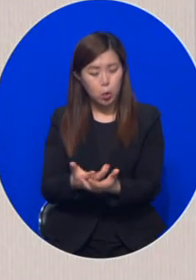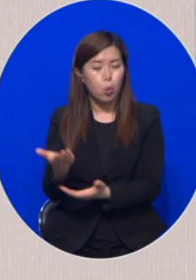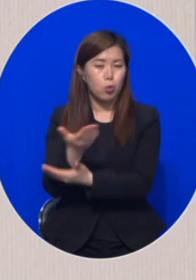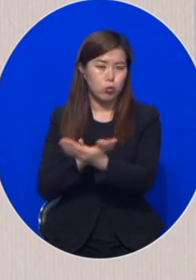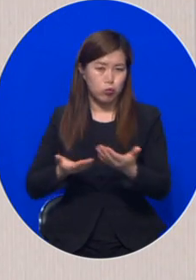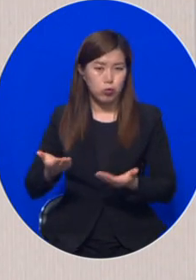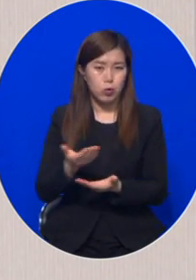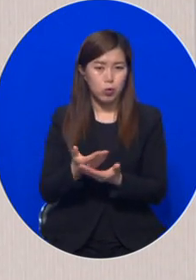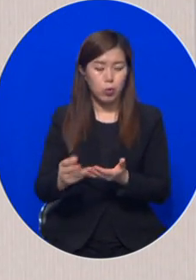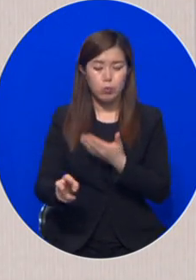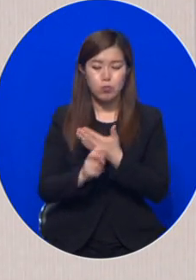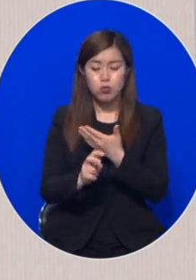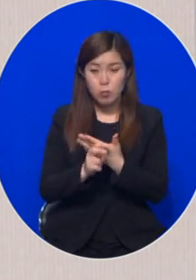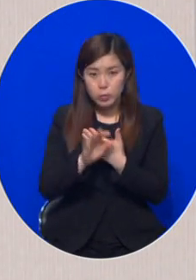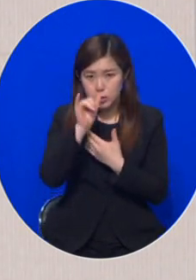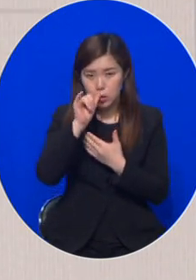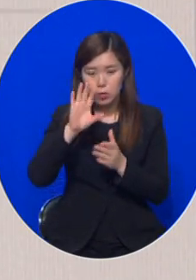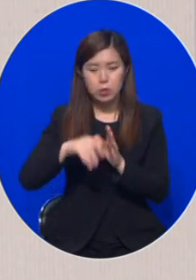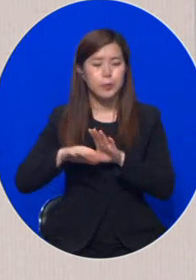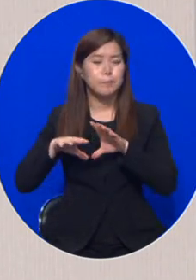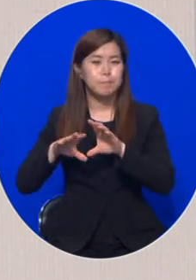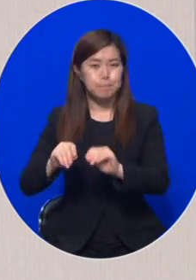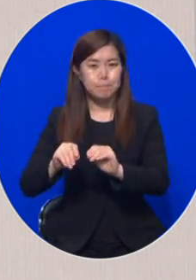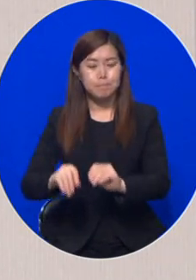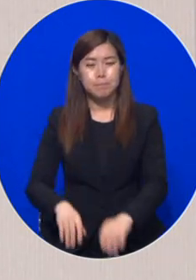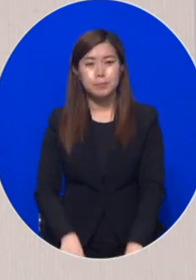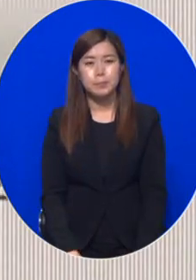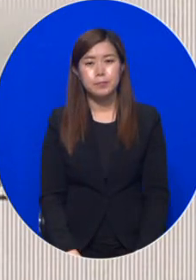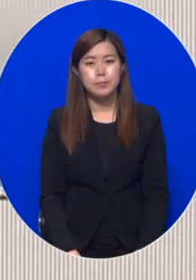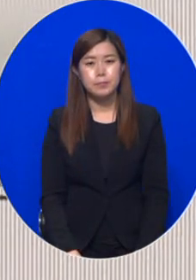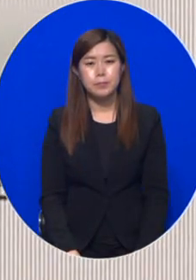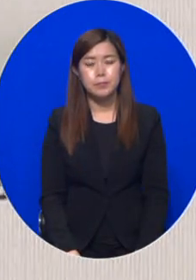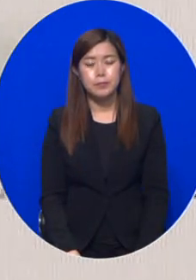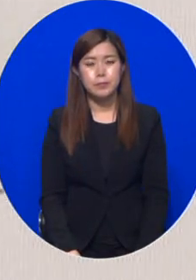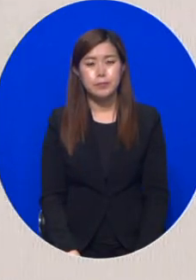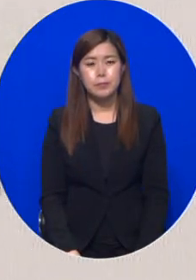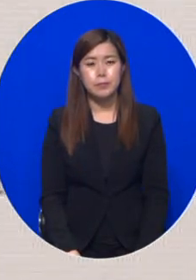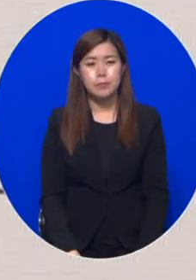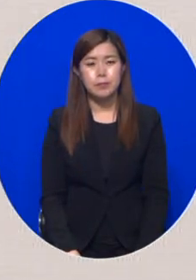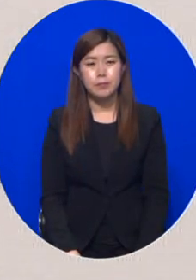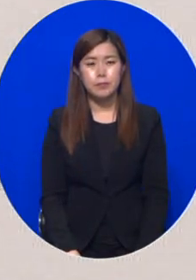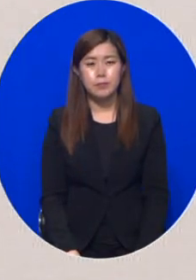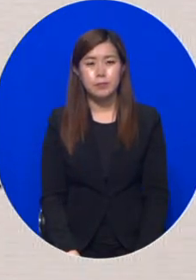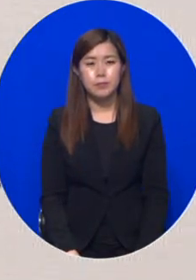공유해 불법 광고는 즉각 차단할 방침입니다. KTV 박지선입니다.